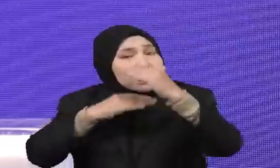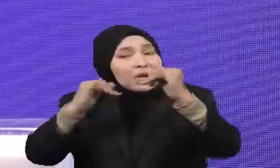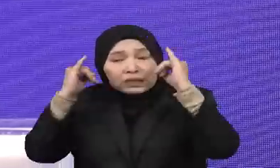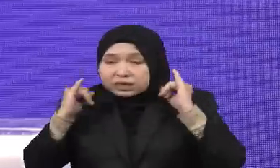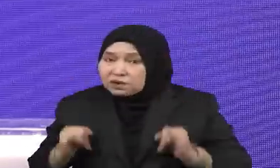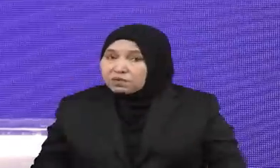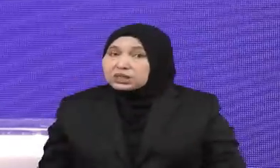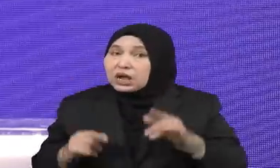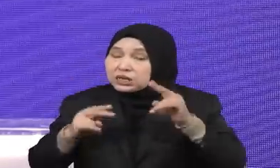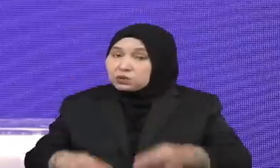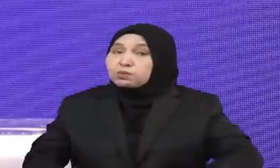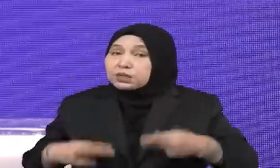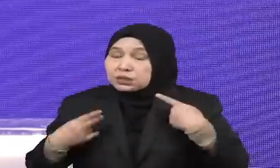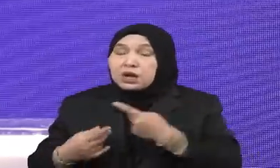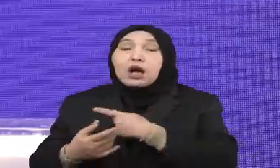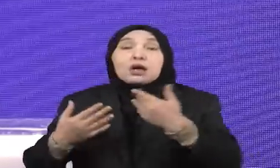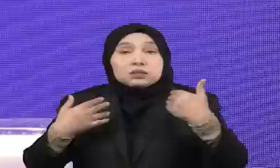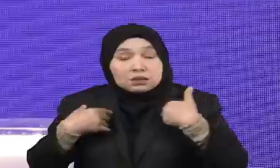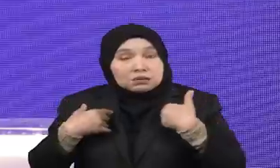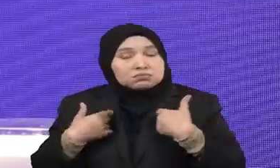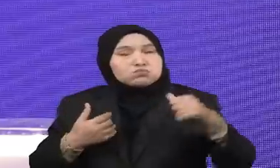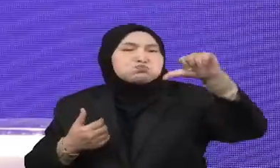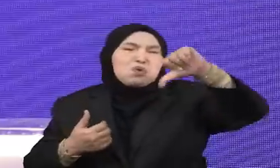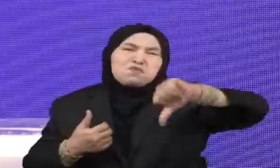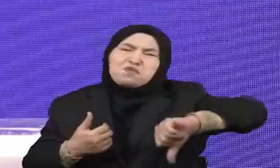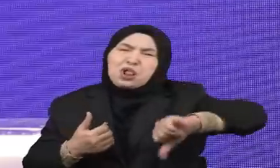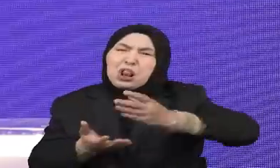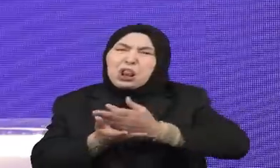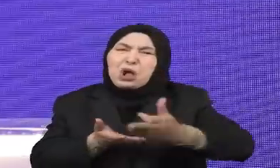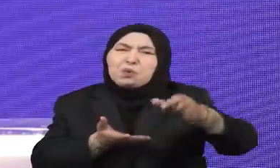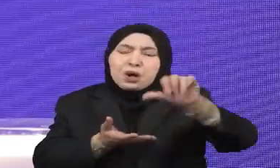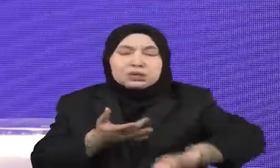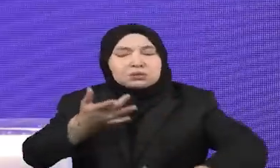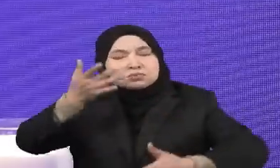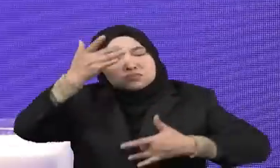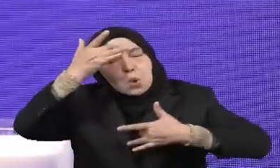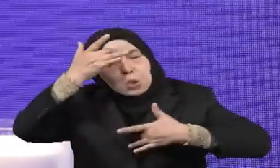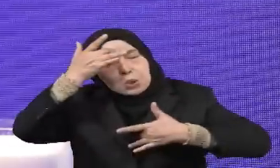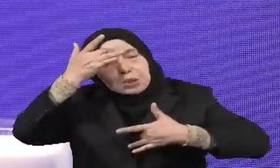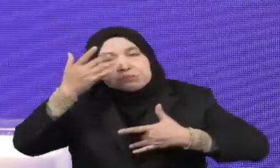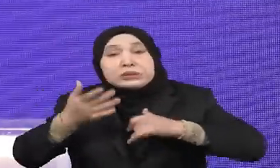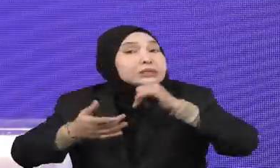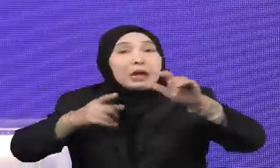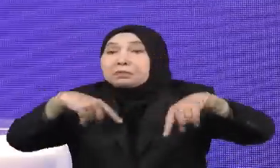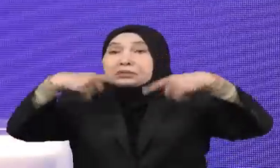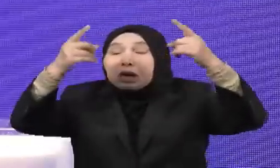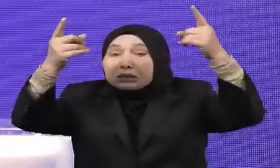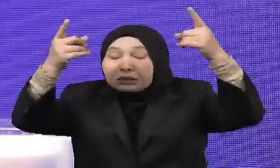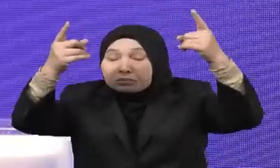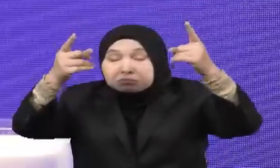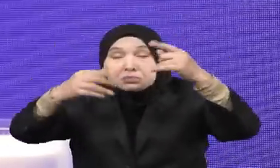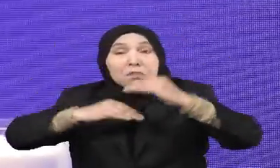individu dalam hidup kita adalah kita gagal sesuatu kita sakit kita tak berdaya di peringkat keluarga